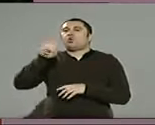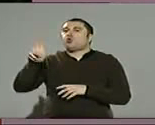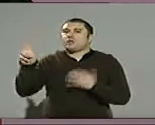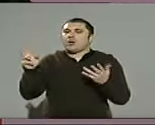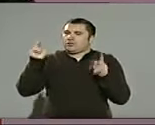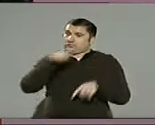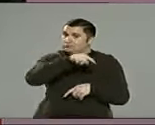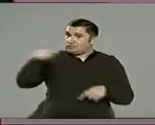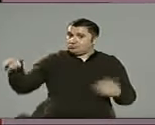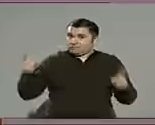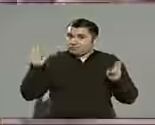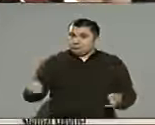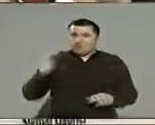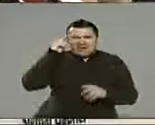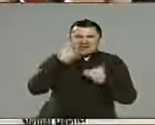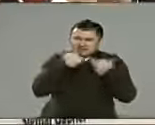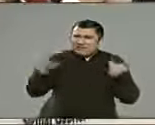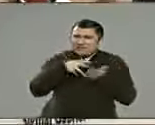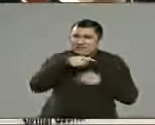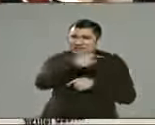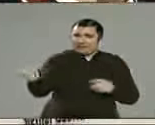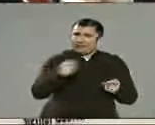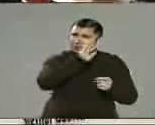wisst, wie das geht, liebe Genossinnen und Genossen.